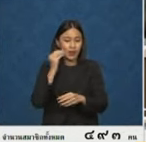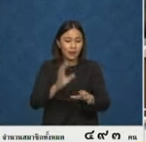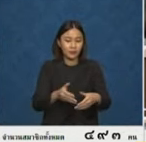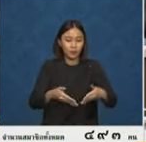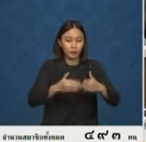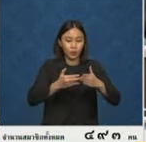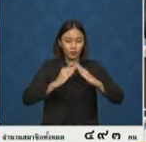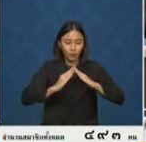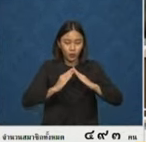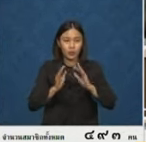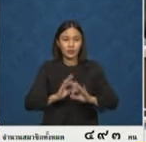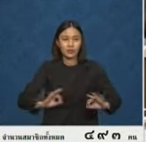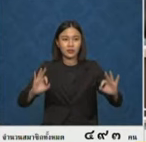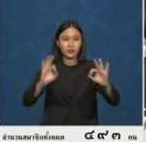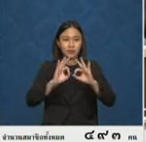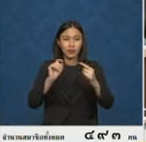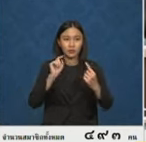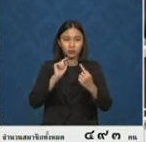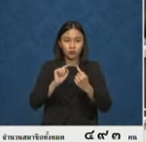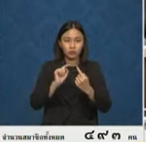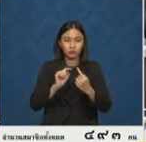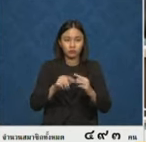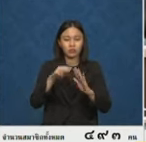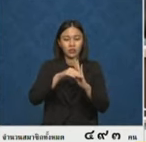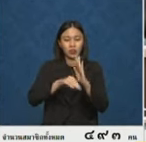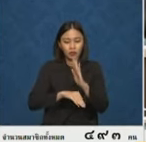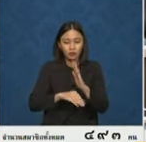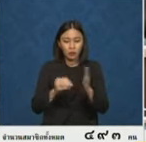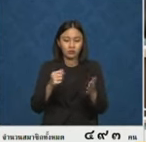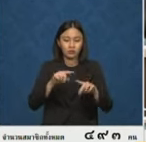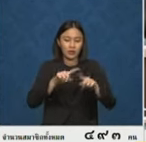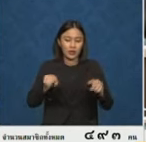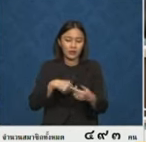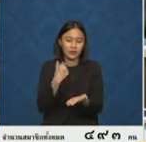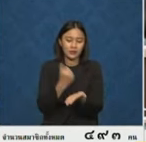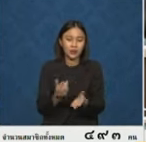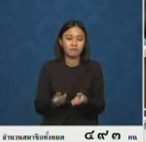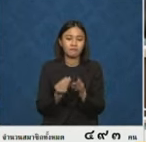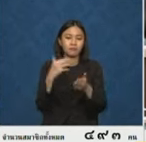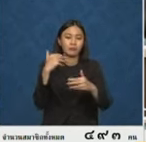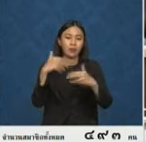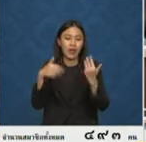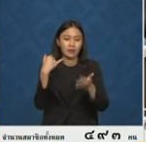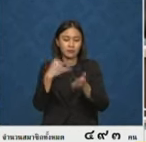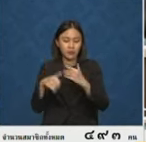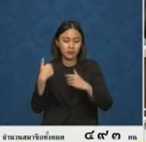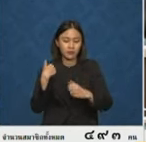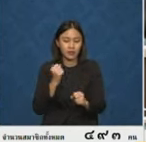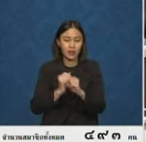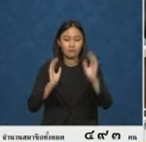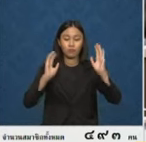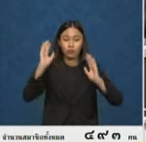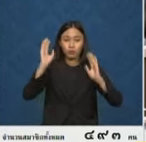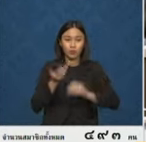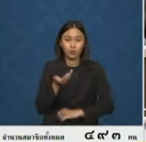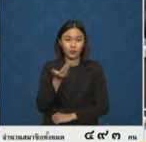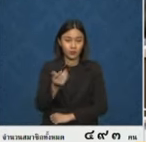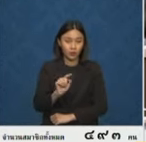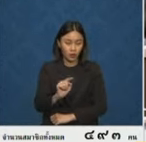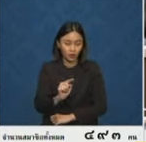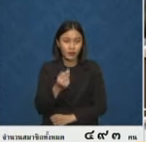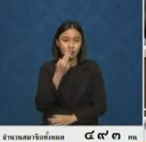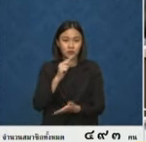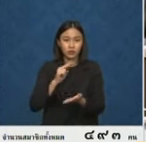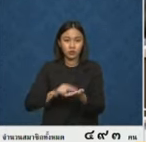ด้วยความสำคัญผิดถึงกระบวนการออกเอกสารสิทธิ์ในที่ดินทำกินทำให้มีการประชาคมเพื่อยื่นขอทำ